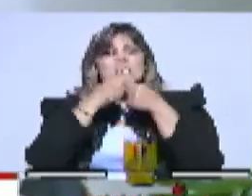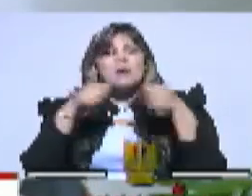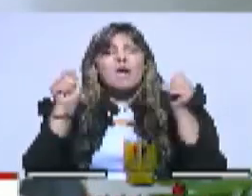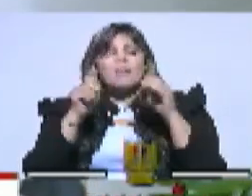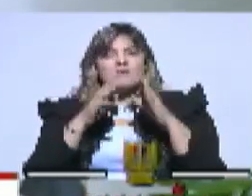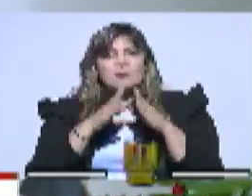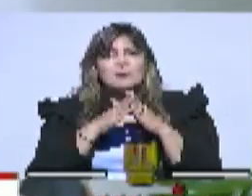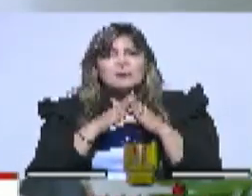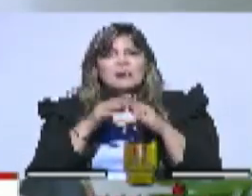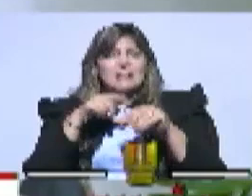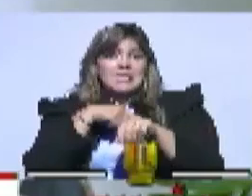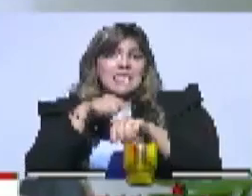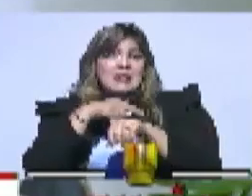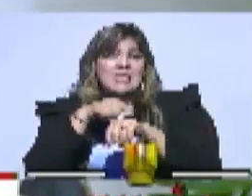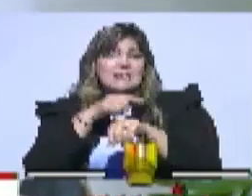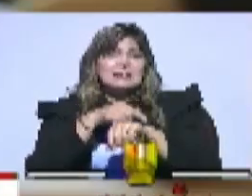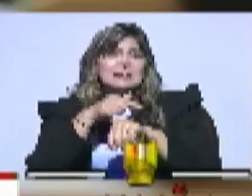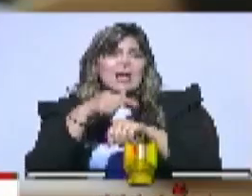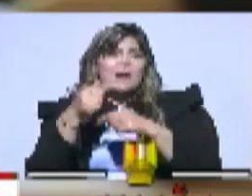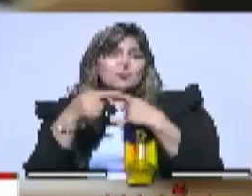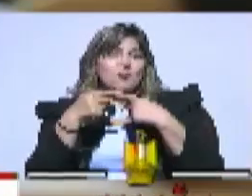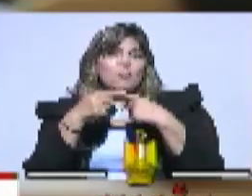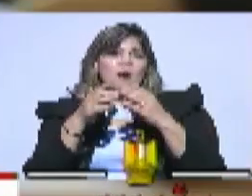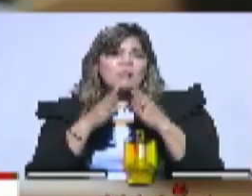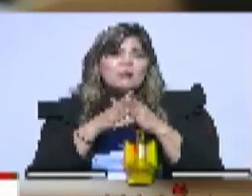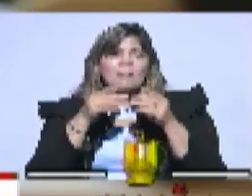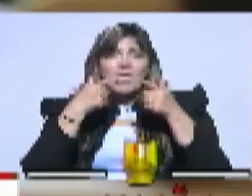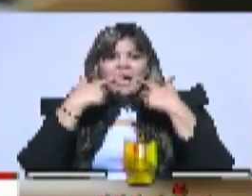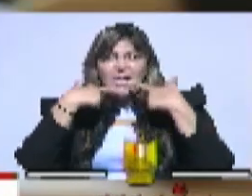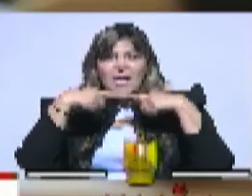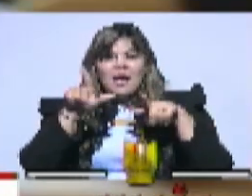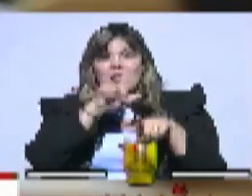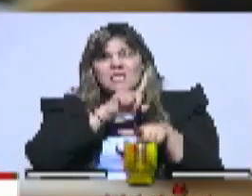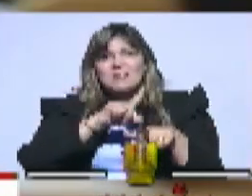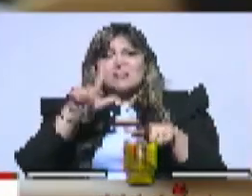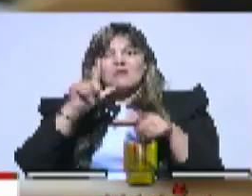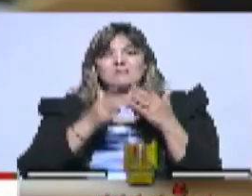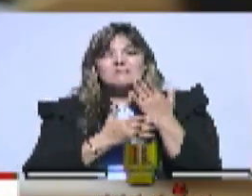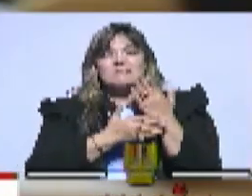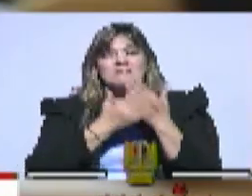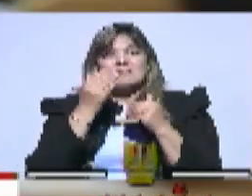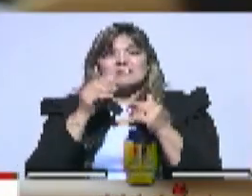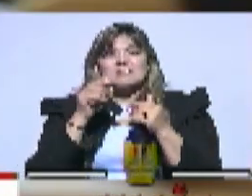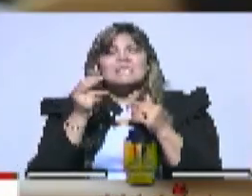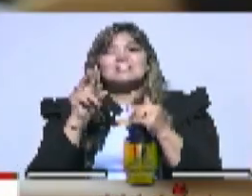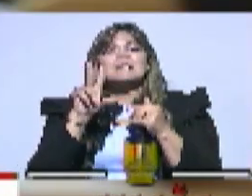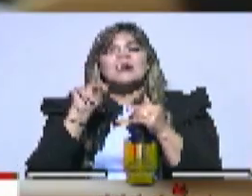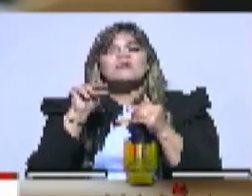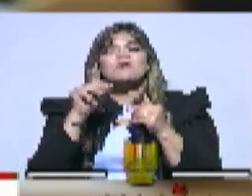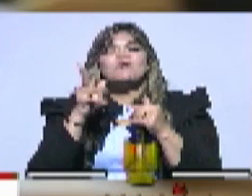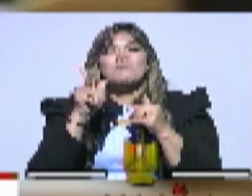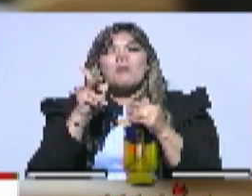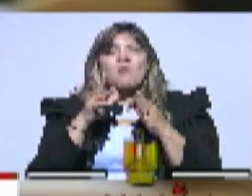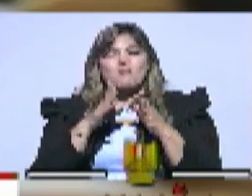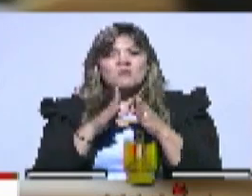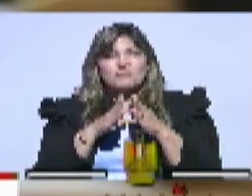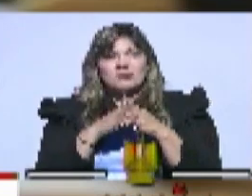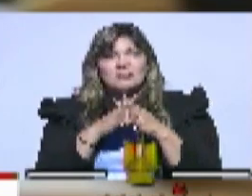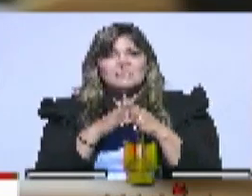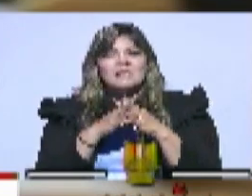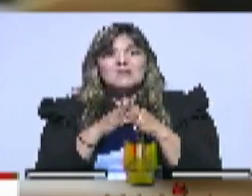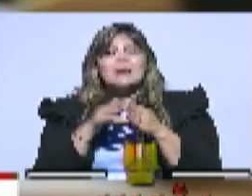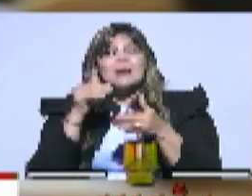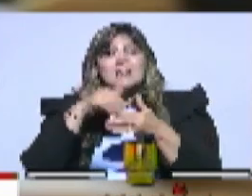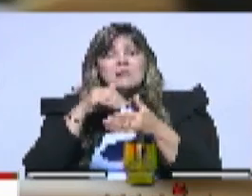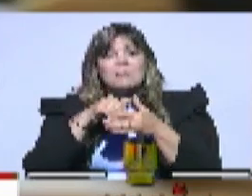منشط بيقول: خلال ساعات إعلان نتيجة الانتخابات الرئاسية في مصر 2024 رسميا. تتصدر نتيجة الانتخابات في